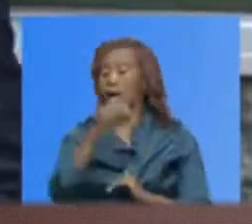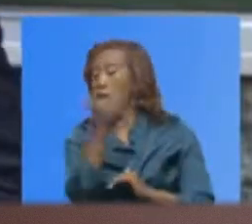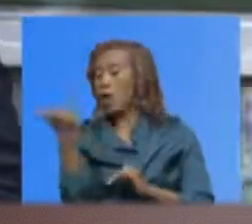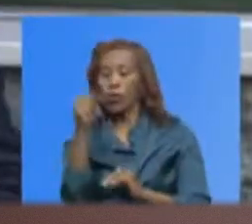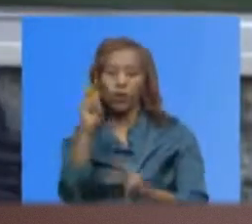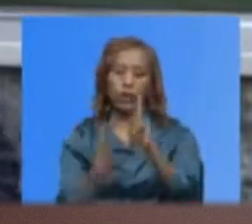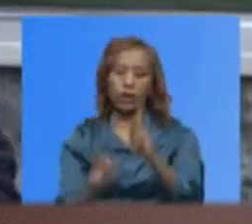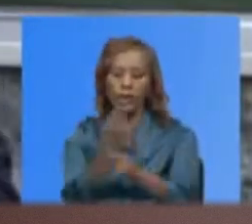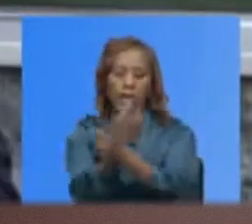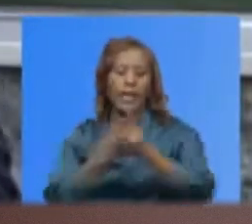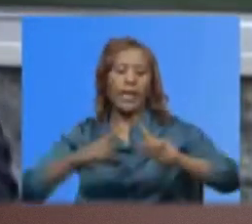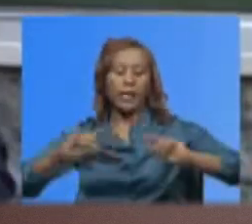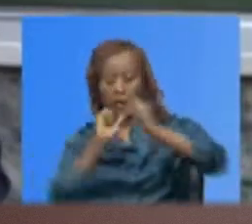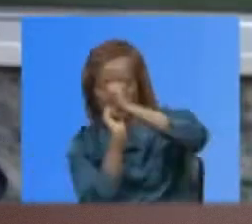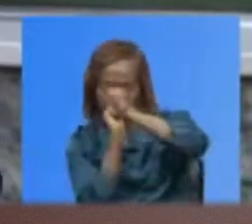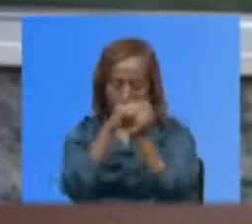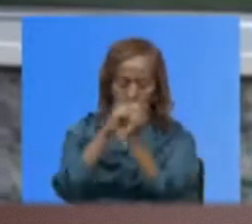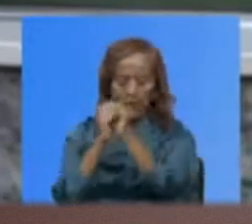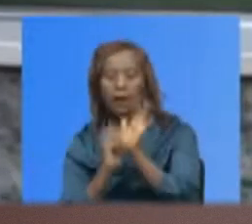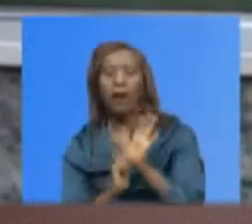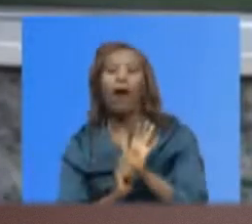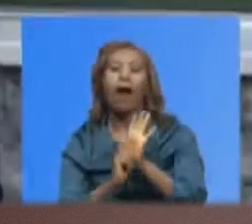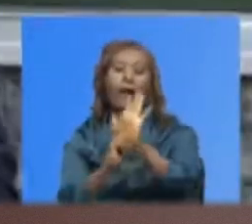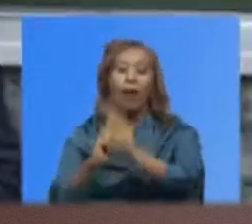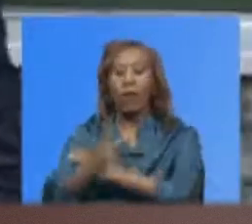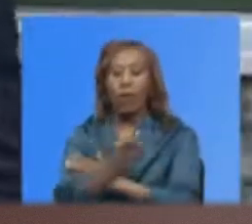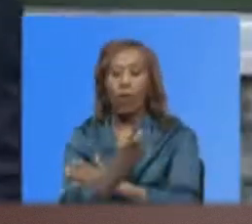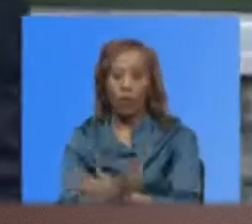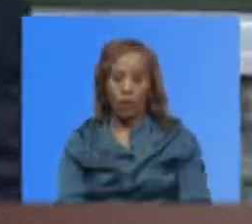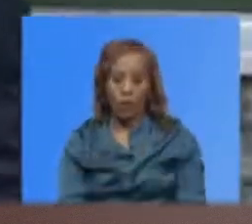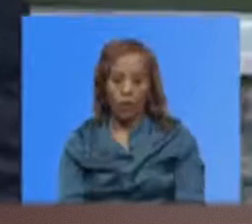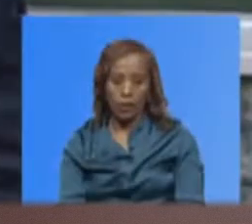ህዝቦችም የነጻነት ትግል አሪያ ሆኗል።